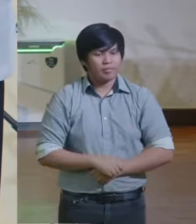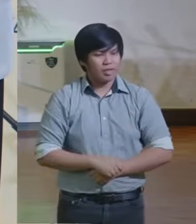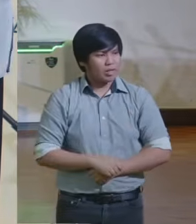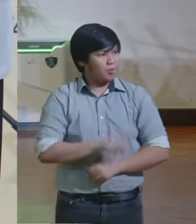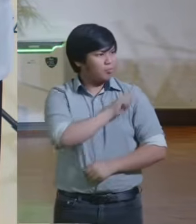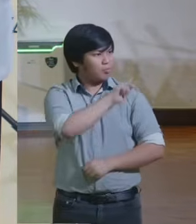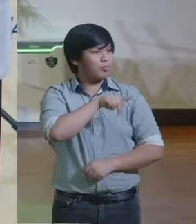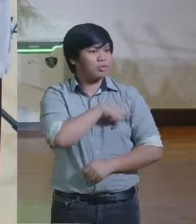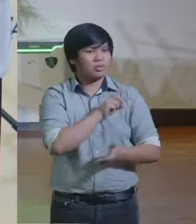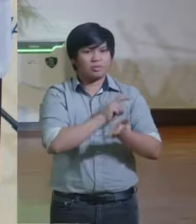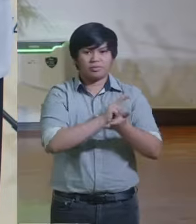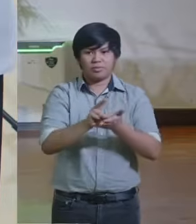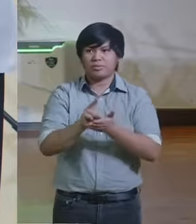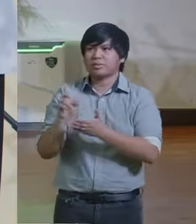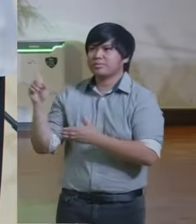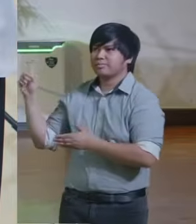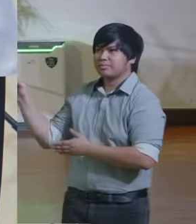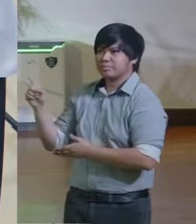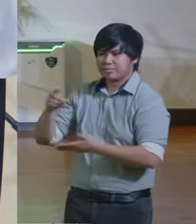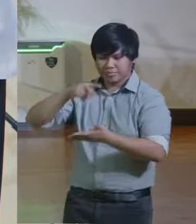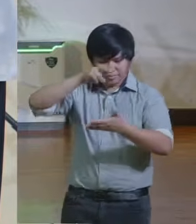Napaka-personal po nitong verse na to sa akin.